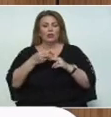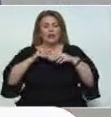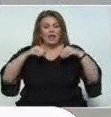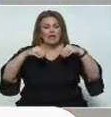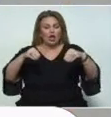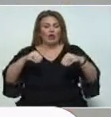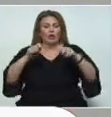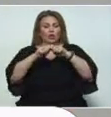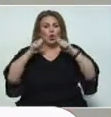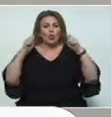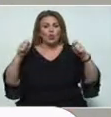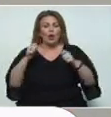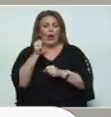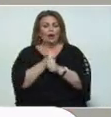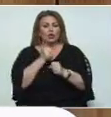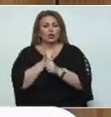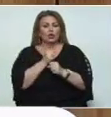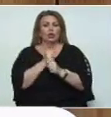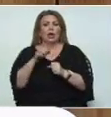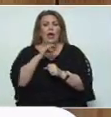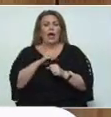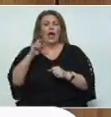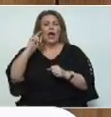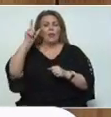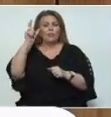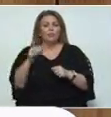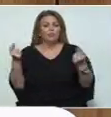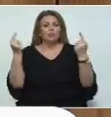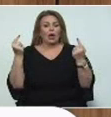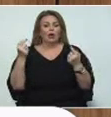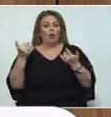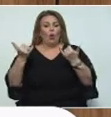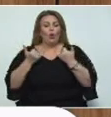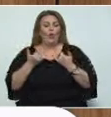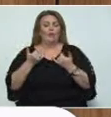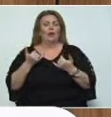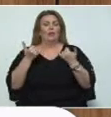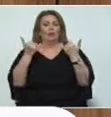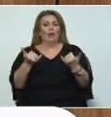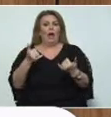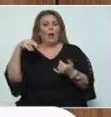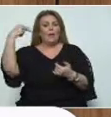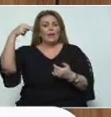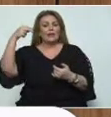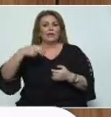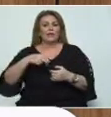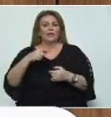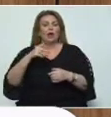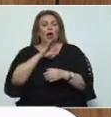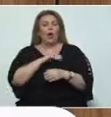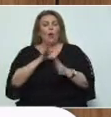verməkdən ibarətdir və cənab prezidentin çağırışına səs verən Həmkarlar İttifaqı Konfederasiyasına mən